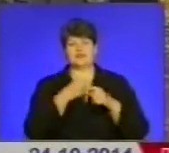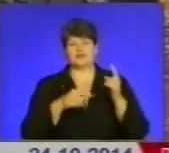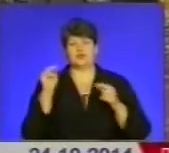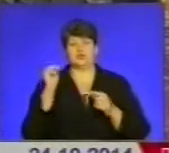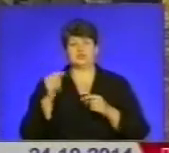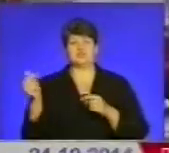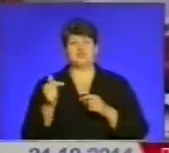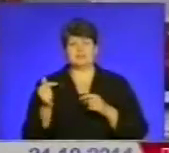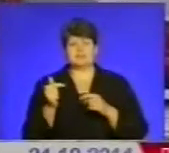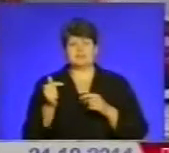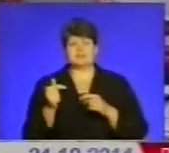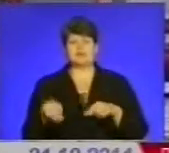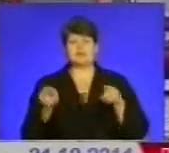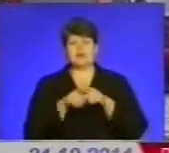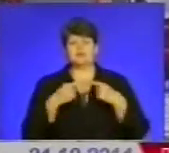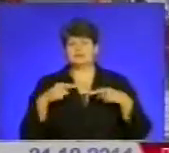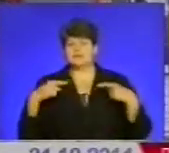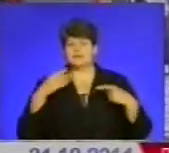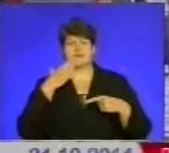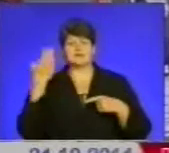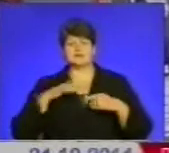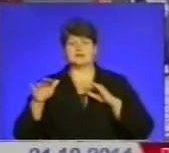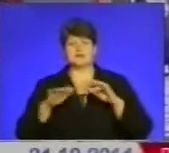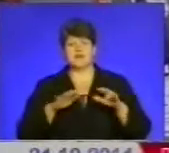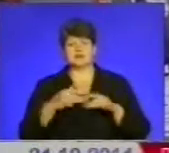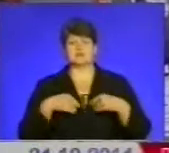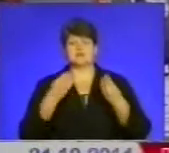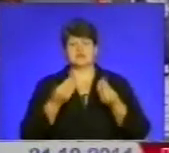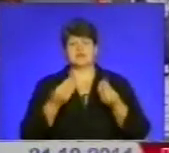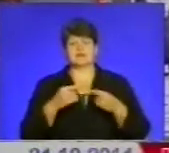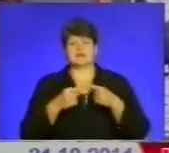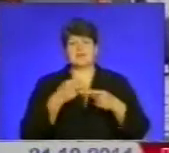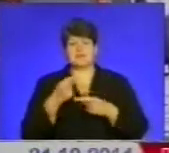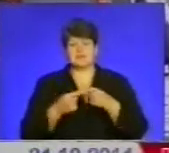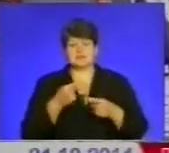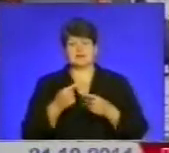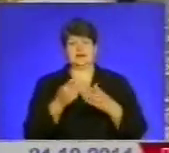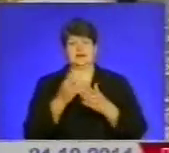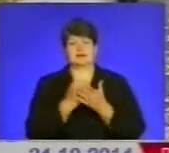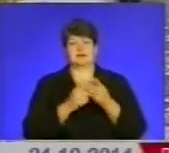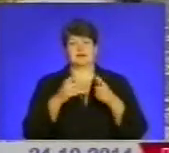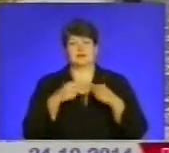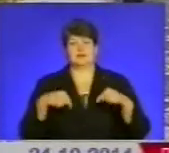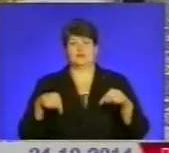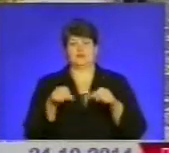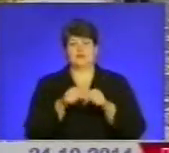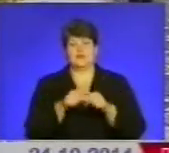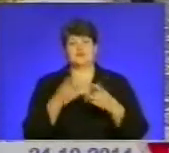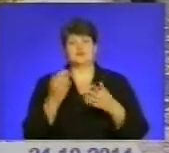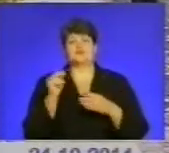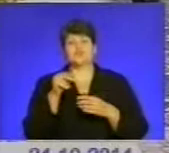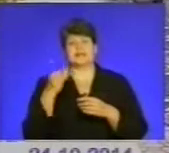гривень. Також будь-яка агітаційна діяльність спричинить наслідки для кандидата або виборчого об'єднання, в чиїх інтересах